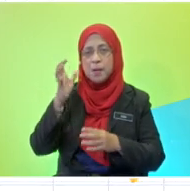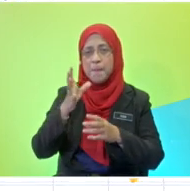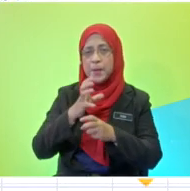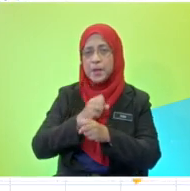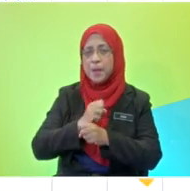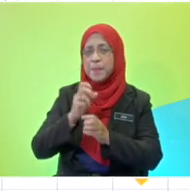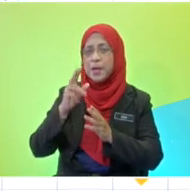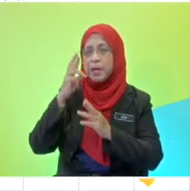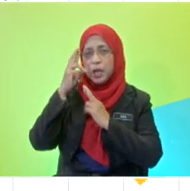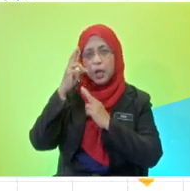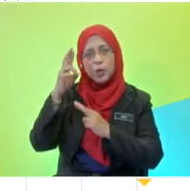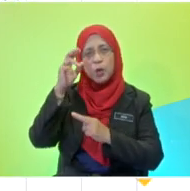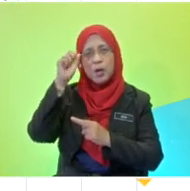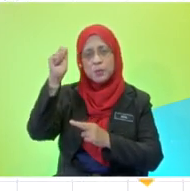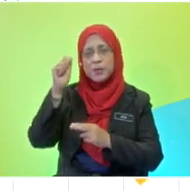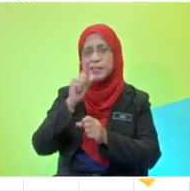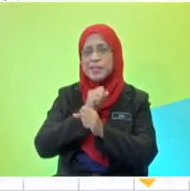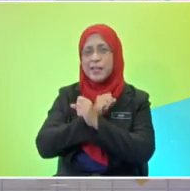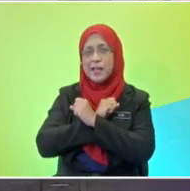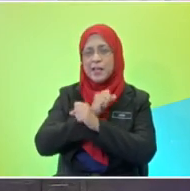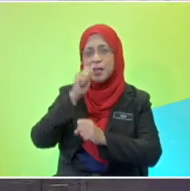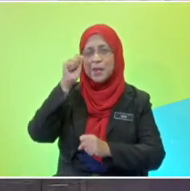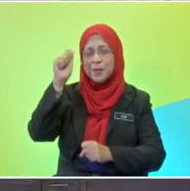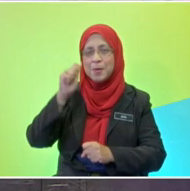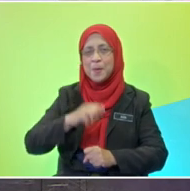Allah Subhanahu Wa Ta'ala